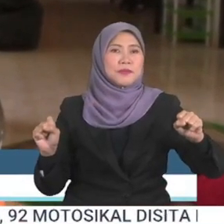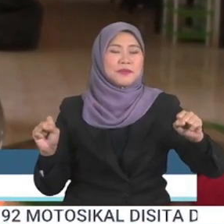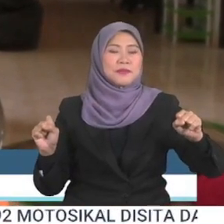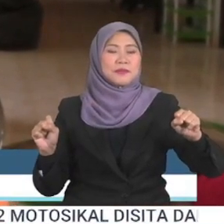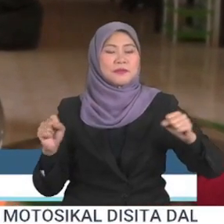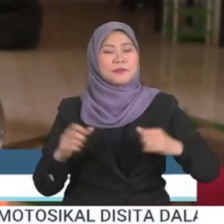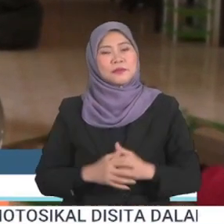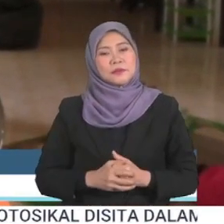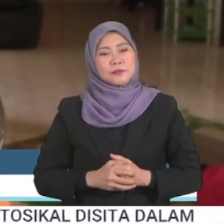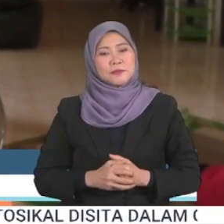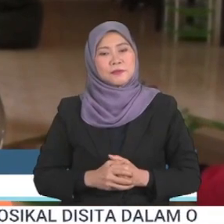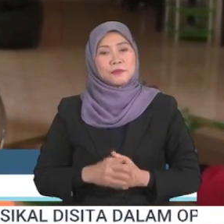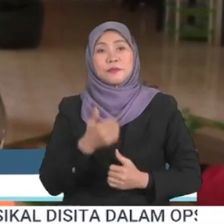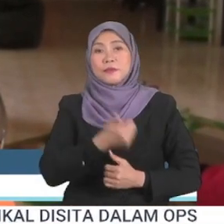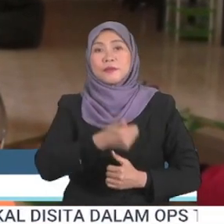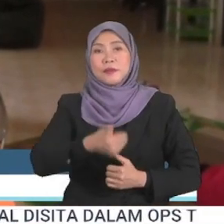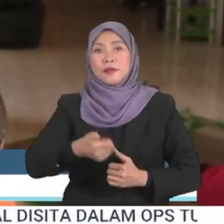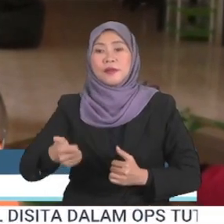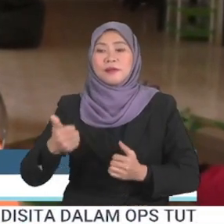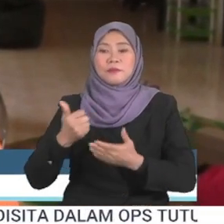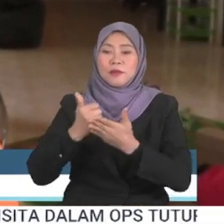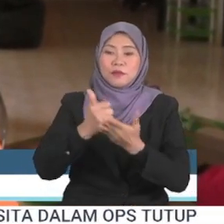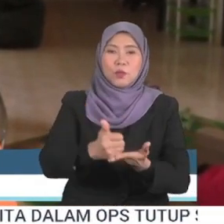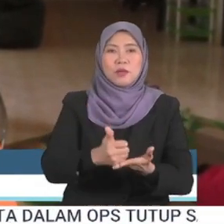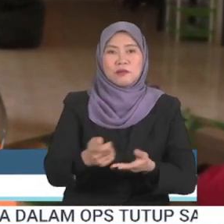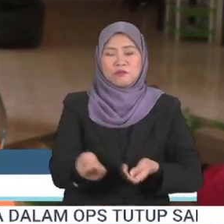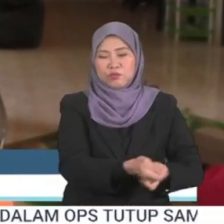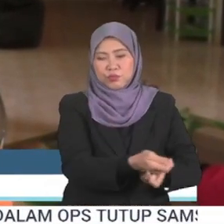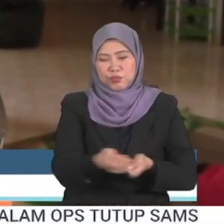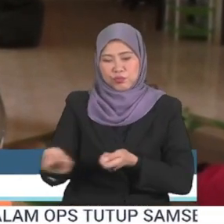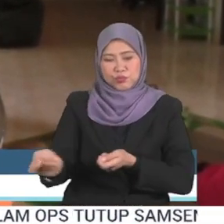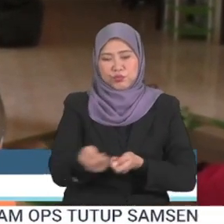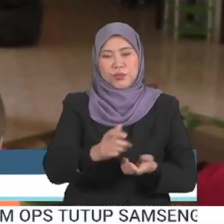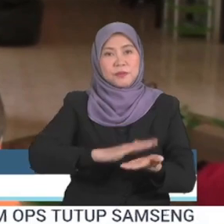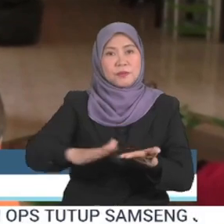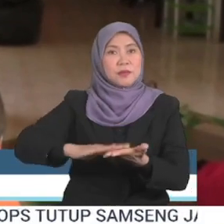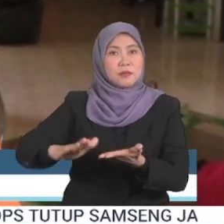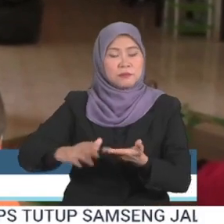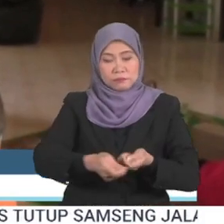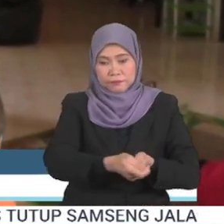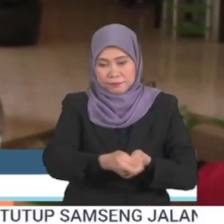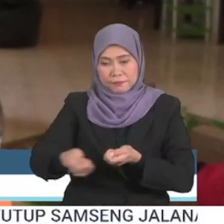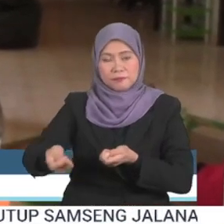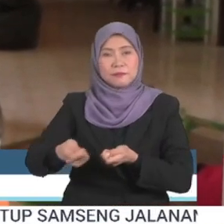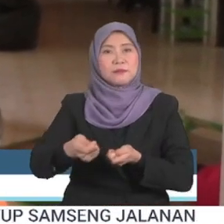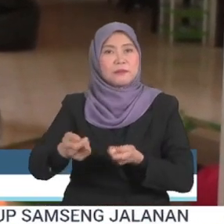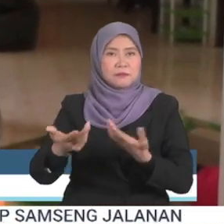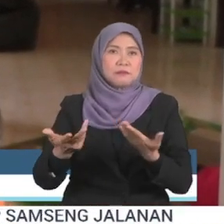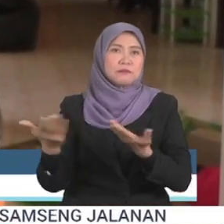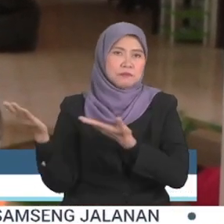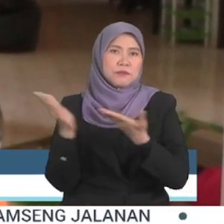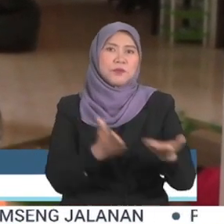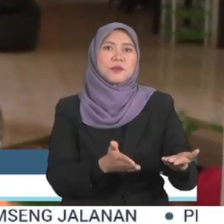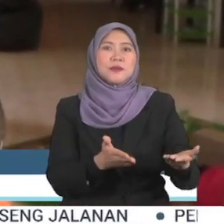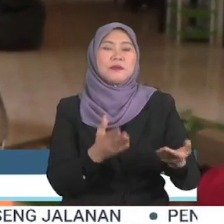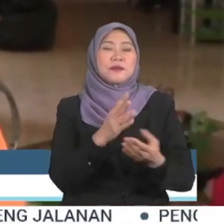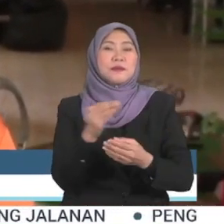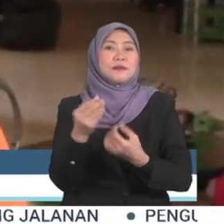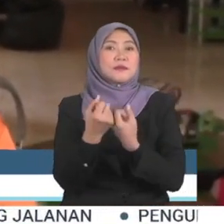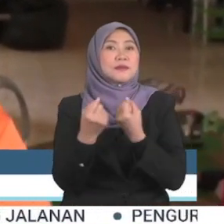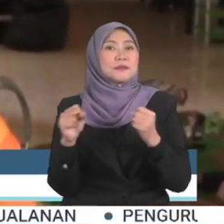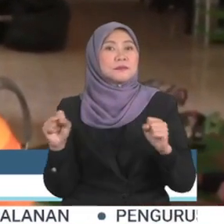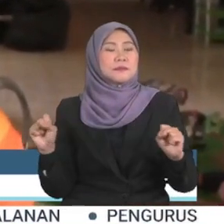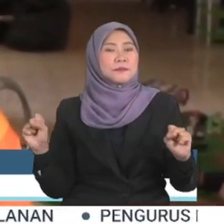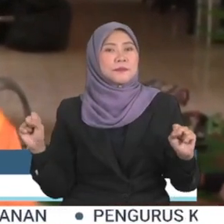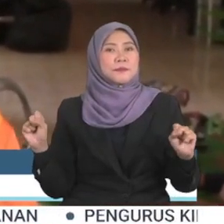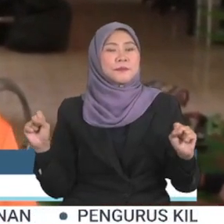itulah alat-alat bantuan seperti water jet, dan kita juga menyediakan,